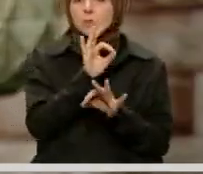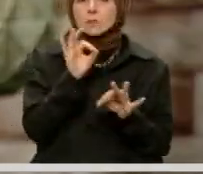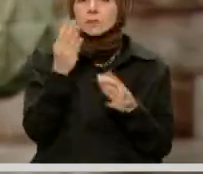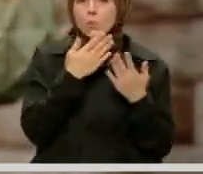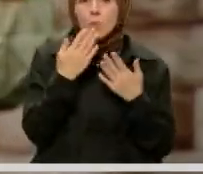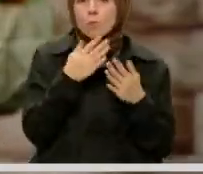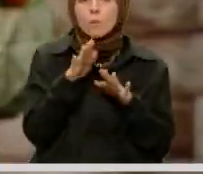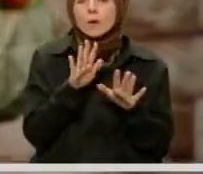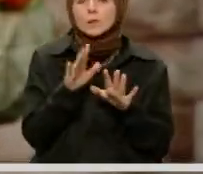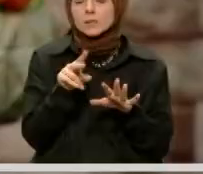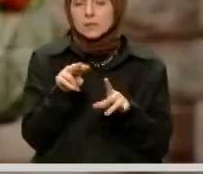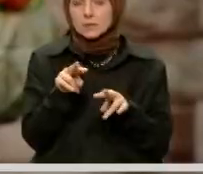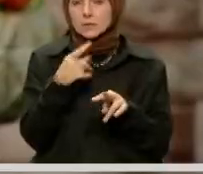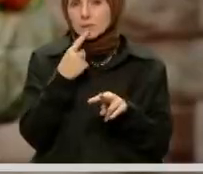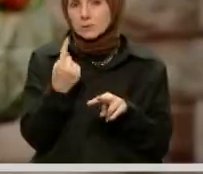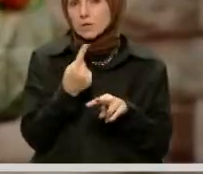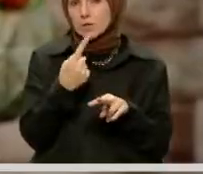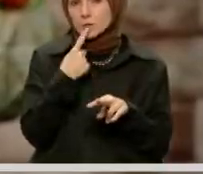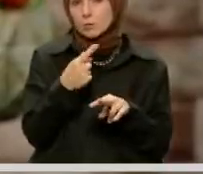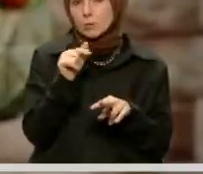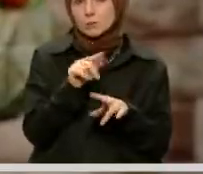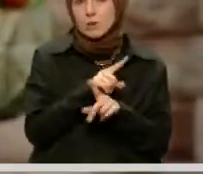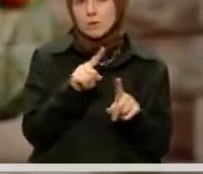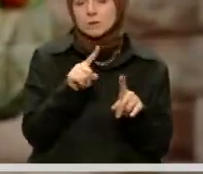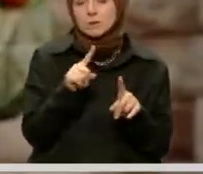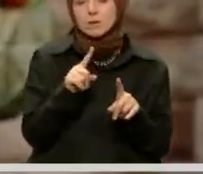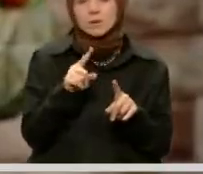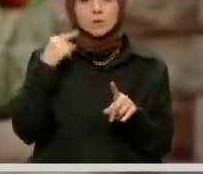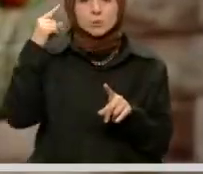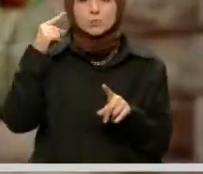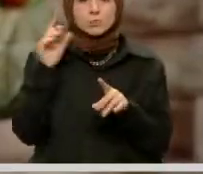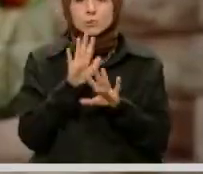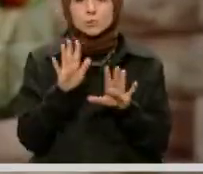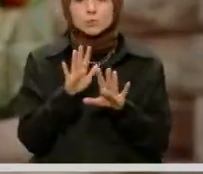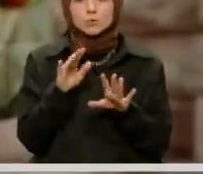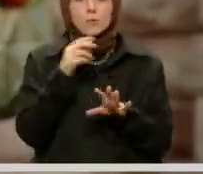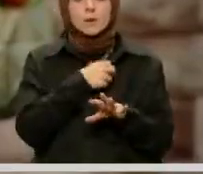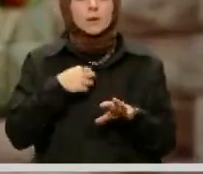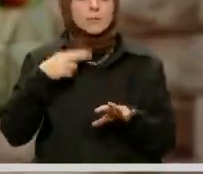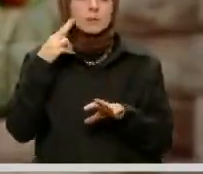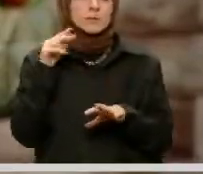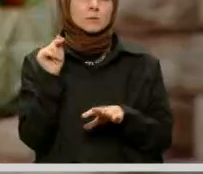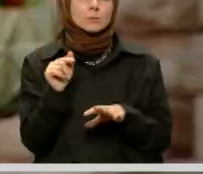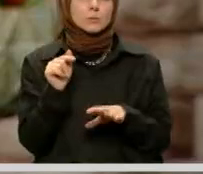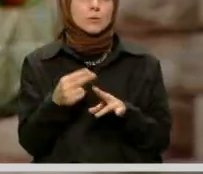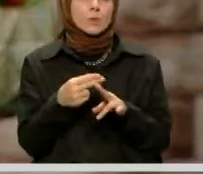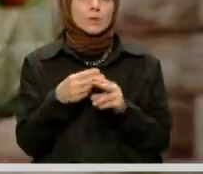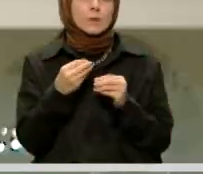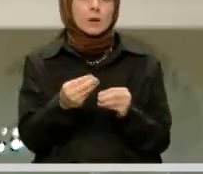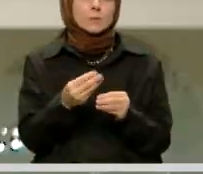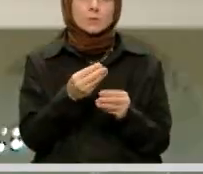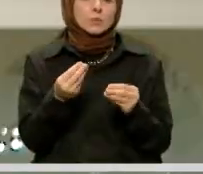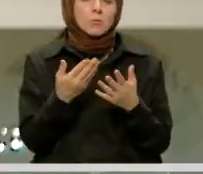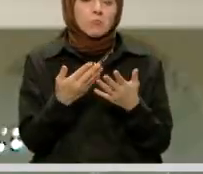bazı değerlendirmeler oluyor. Hayır, buna asla katılmıyoruz. Efendimizin bu örneği vermesi çok ilginç. Hı hı. Elif, la, mimin manasını biz biliyor